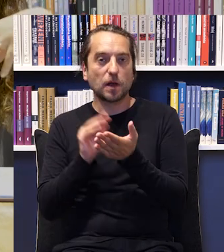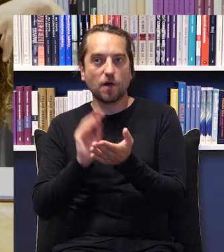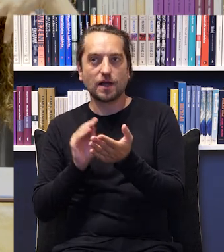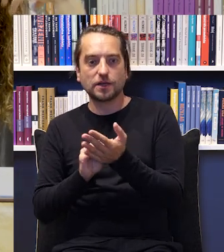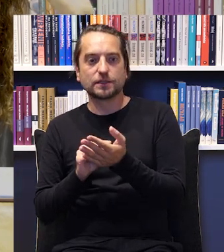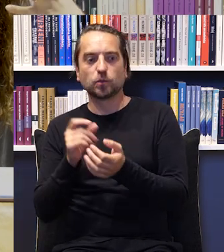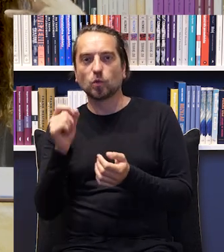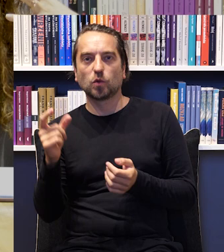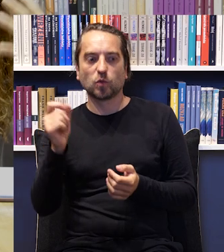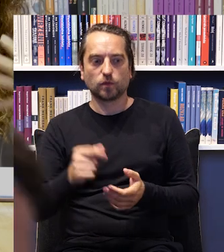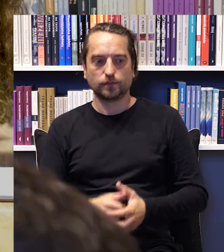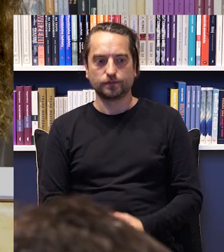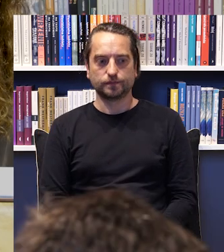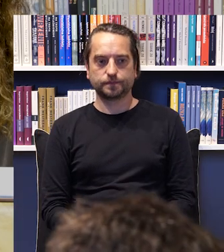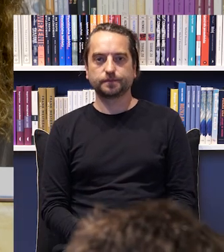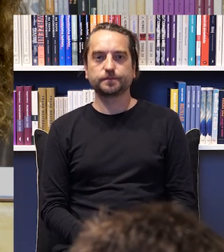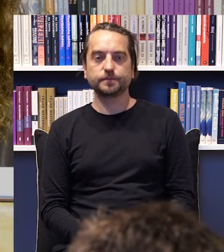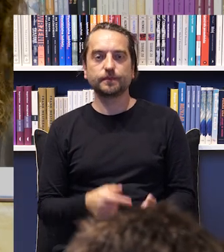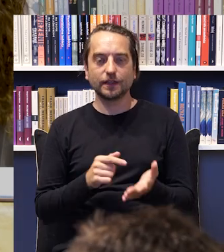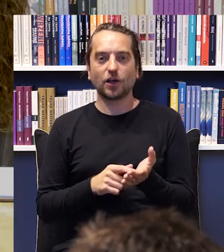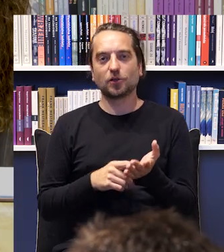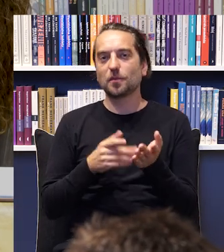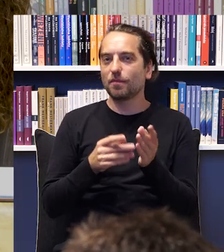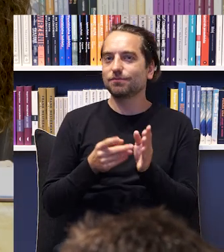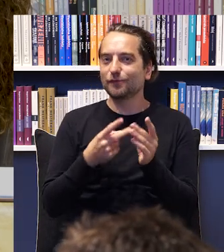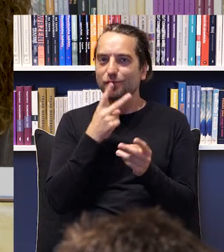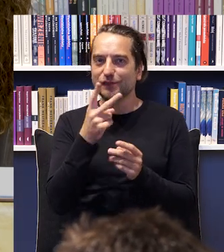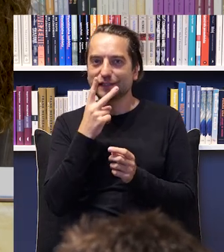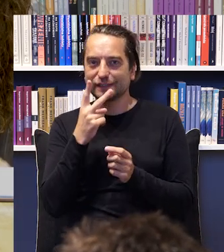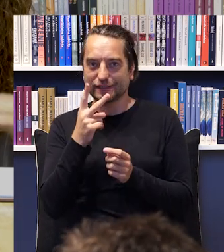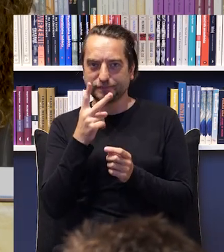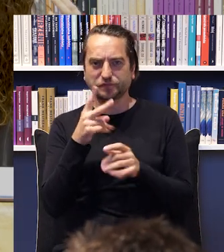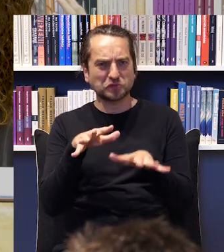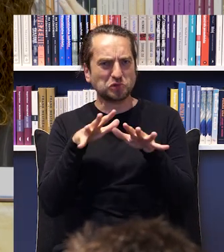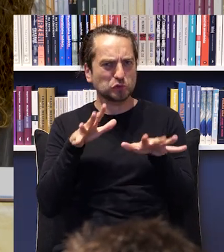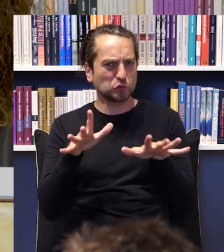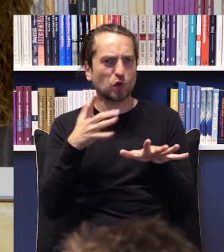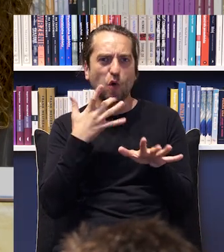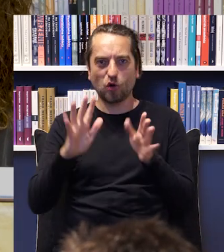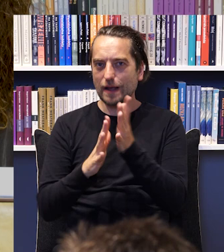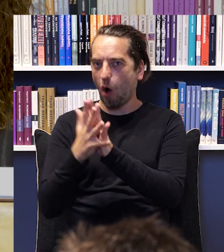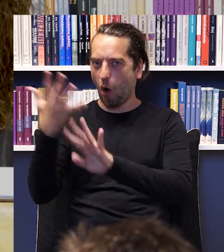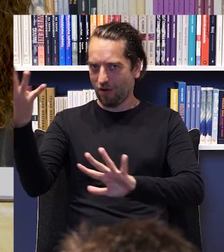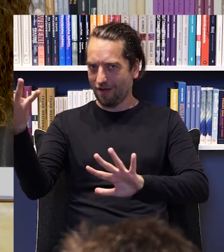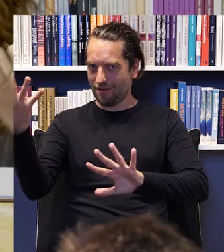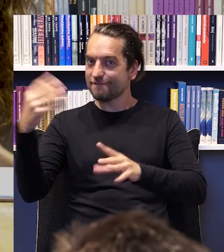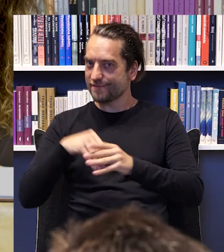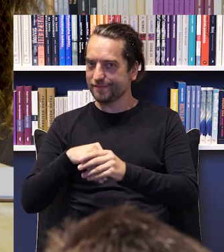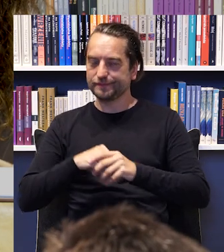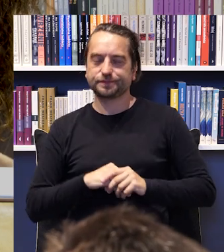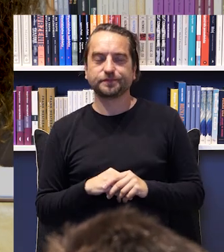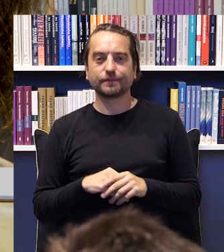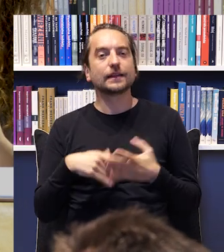towarzyszy, właściwie w każdym akapicie jest obecny i aż z tej książki kipi. I ja jestem ciekawa, co